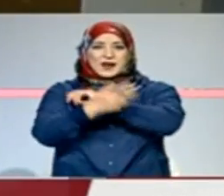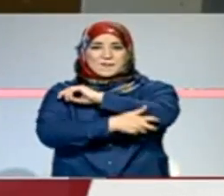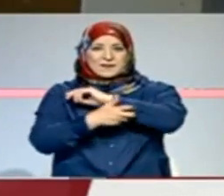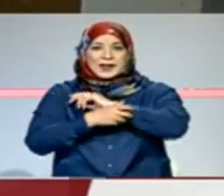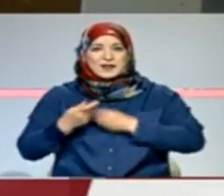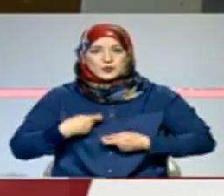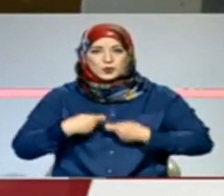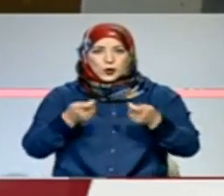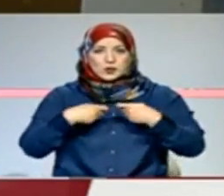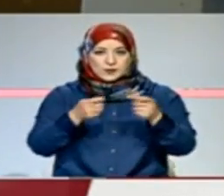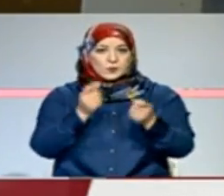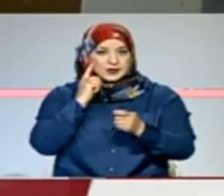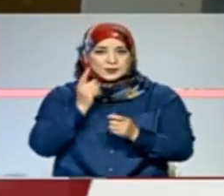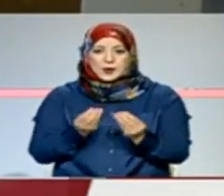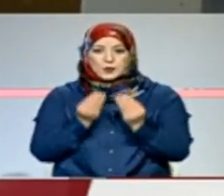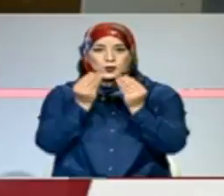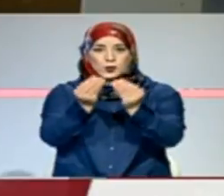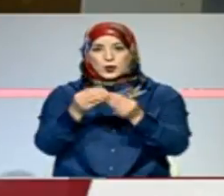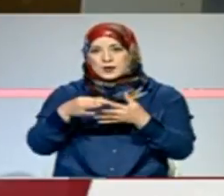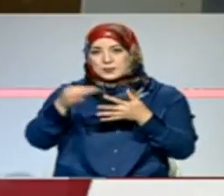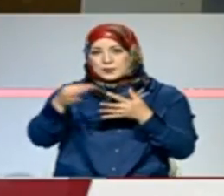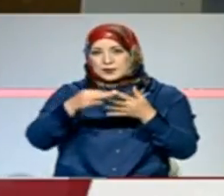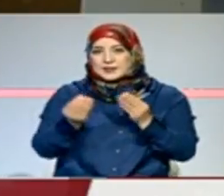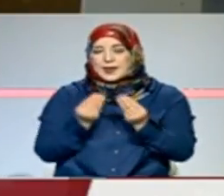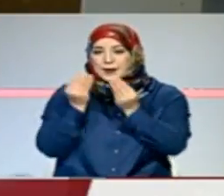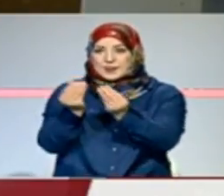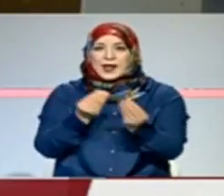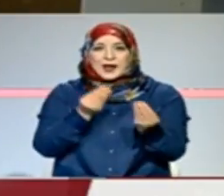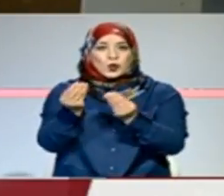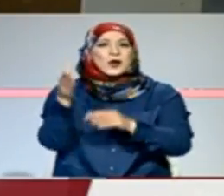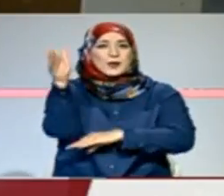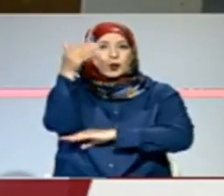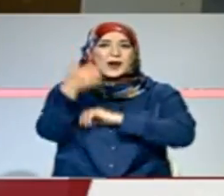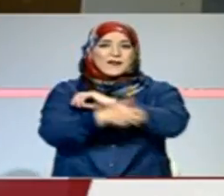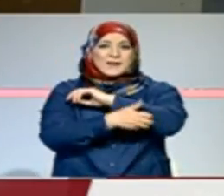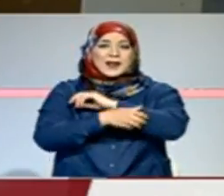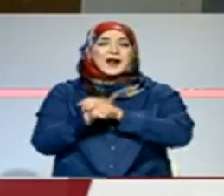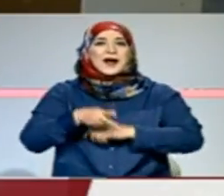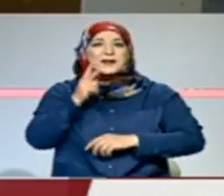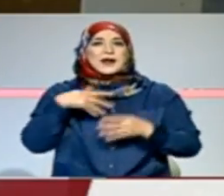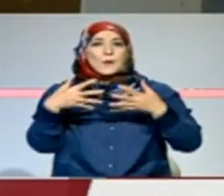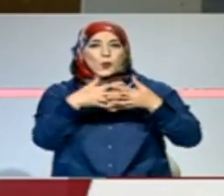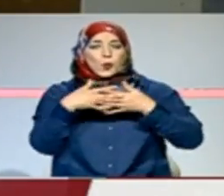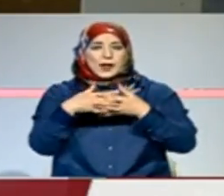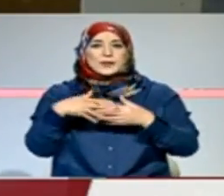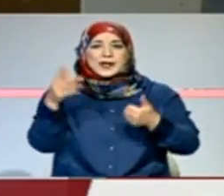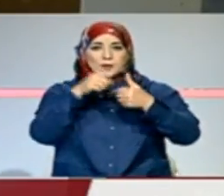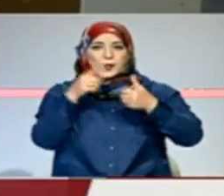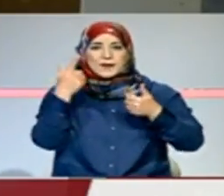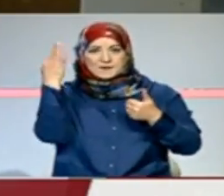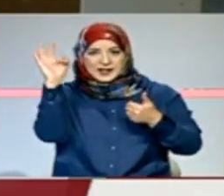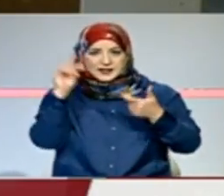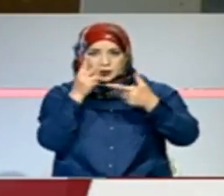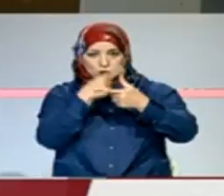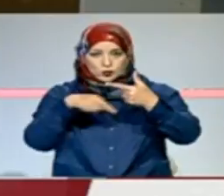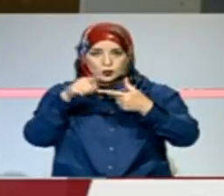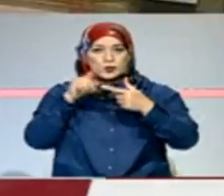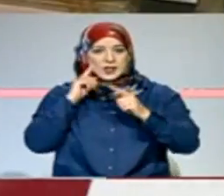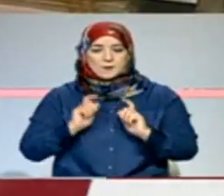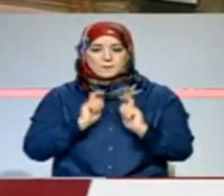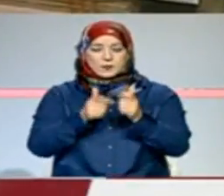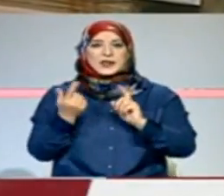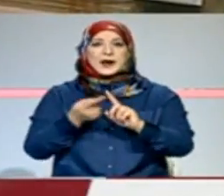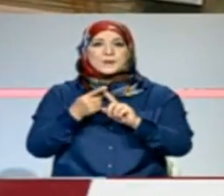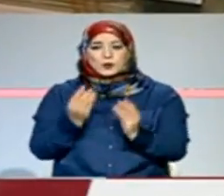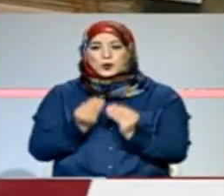وذلك بإعطائها جزءا من حقوق السحب الخاصة بها. من هذه البلدان الولايات المتحدة وفرنسا، ما يمثل فرصة جديدة